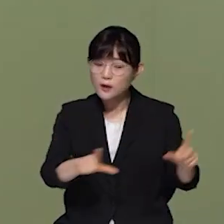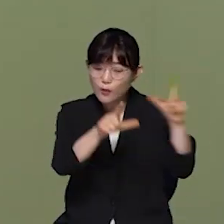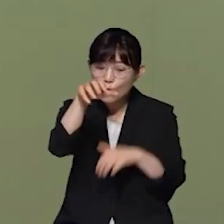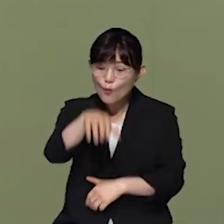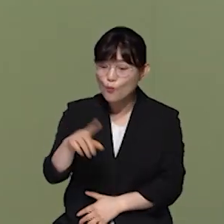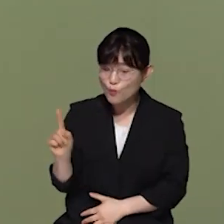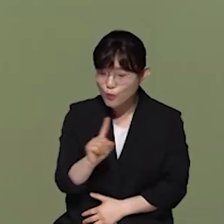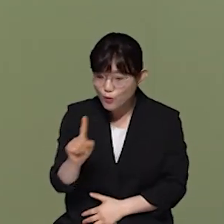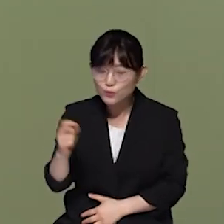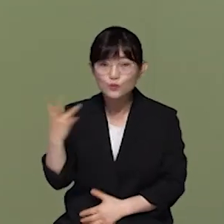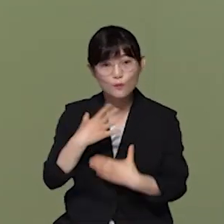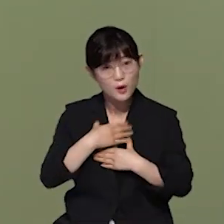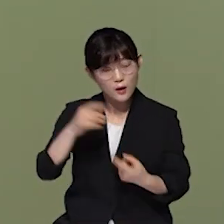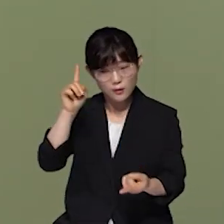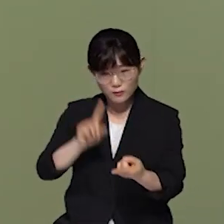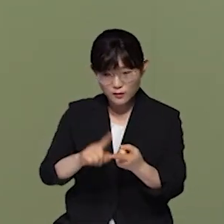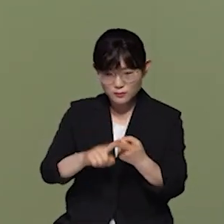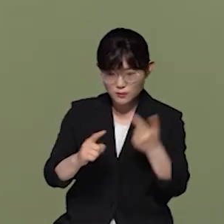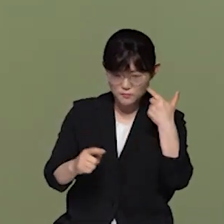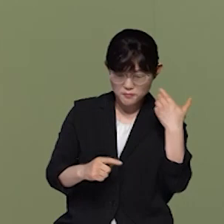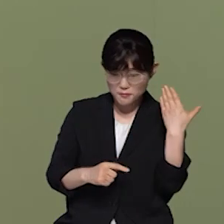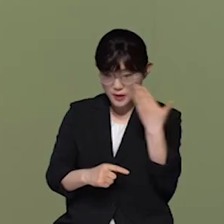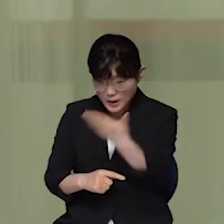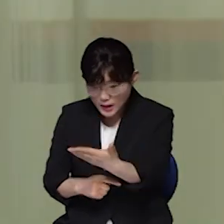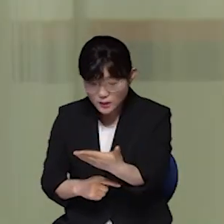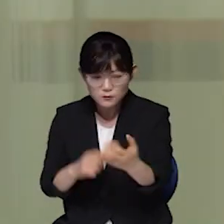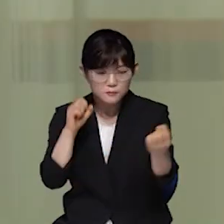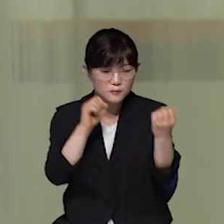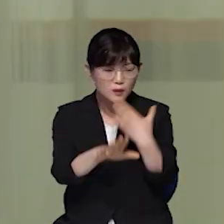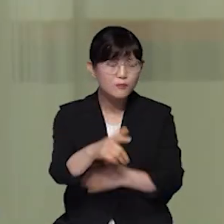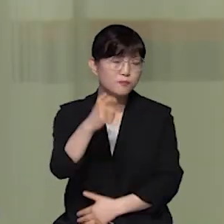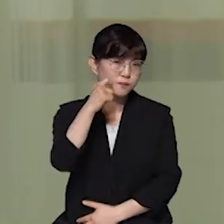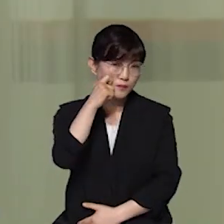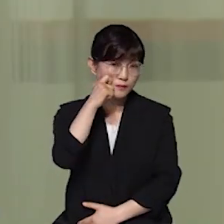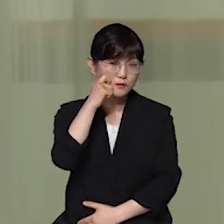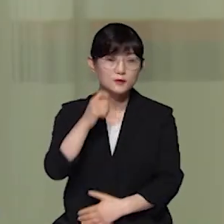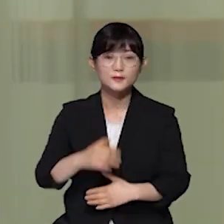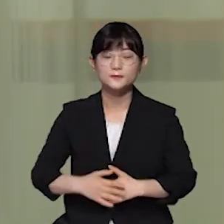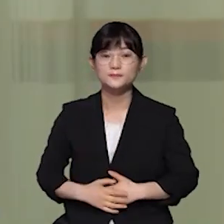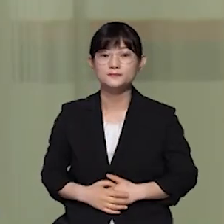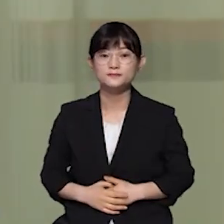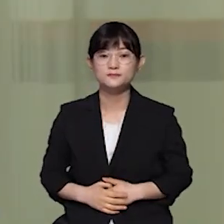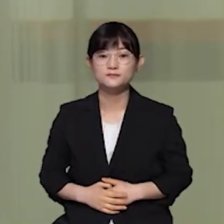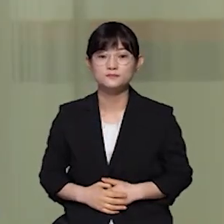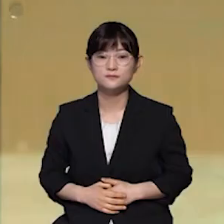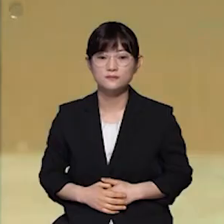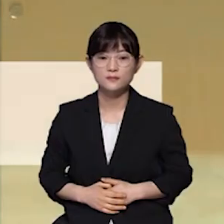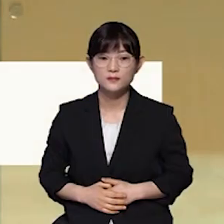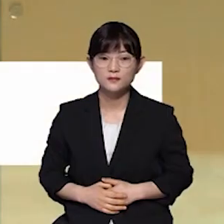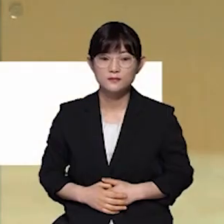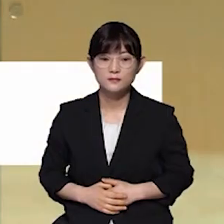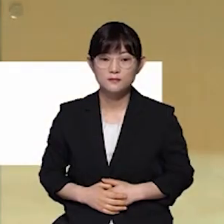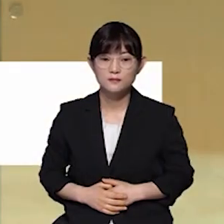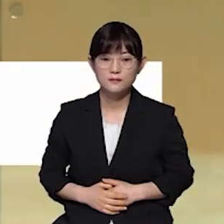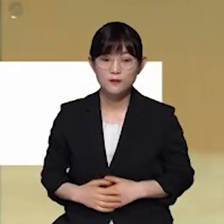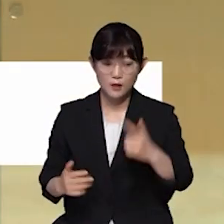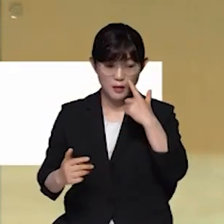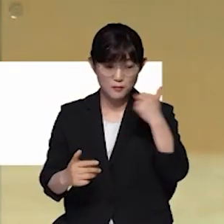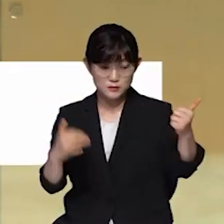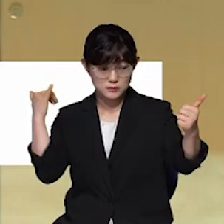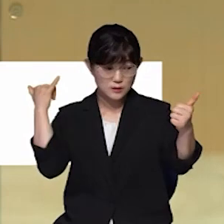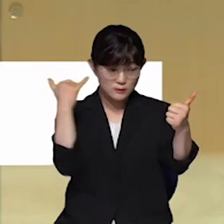있는지 또 안전한지 여부를 묻는 질문에는 끝내 답하지 않았습니다. 아버지에게 안전, 아이 안전 좀